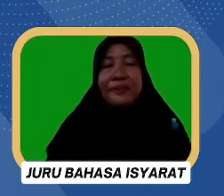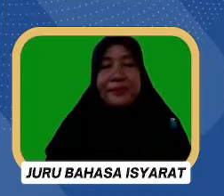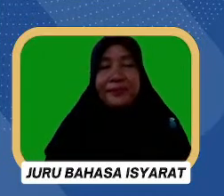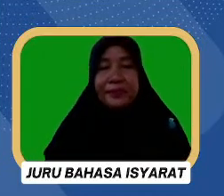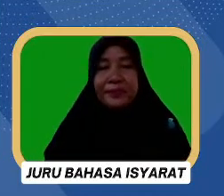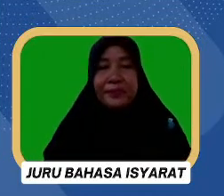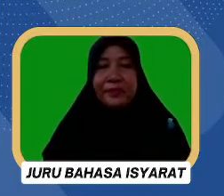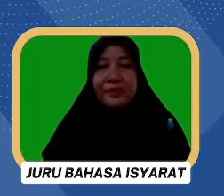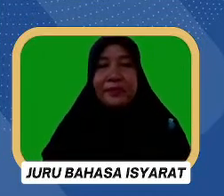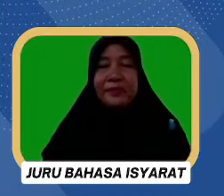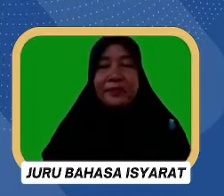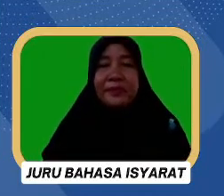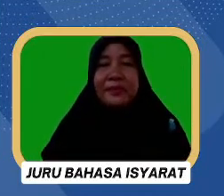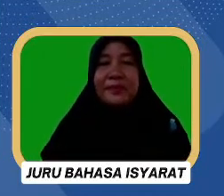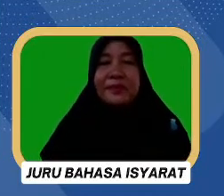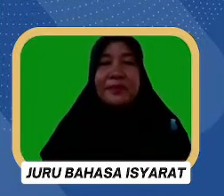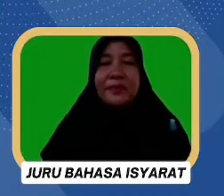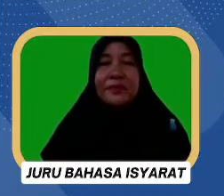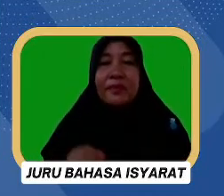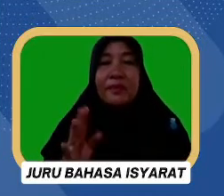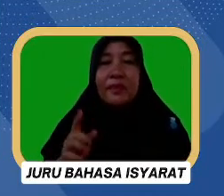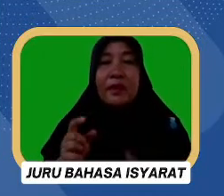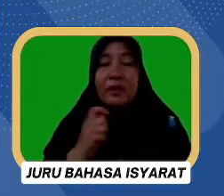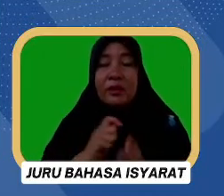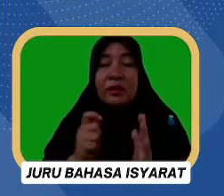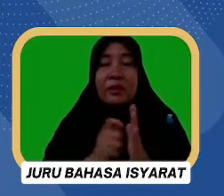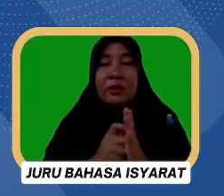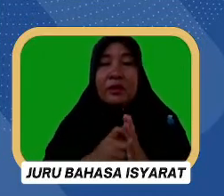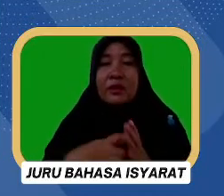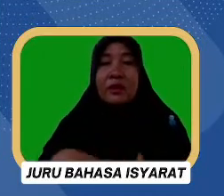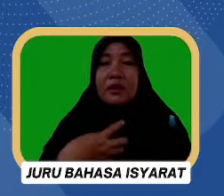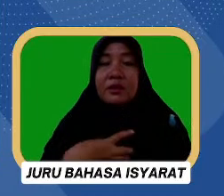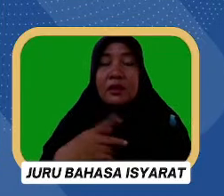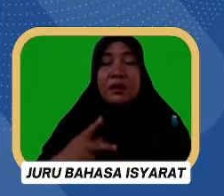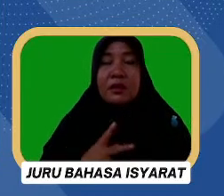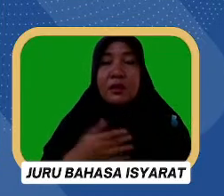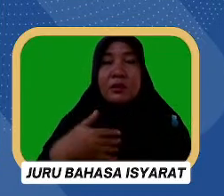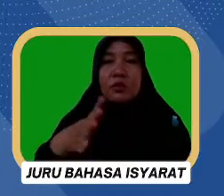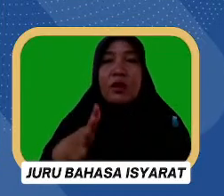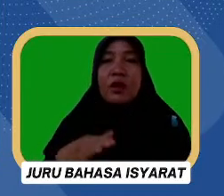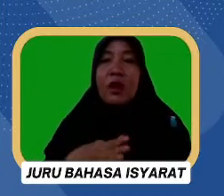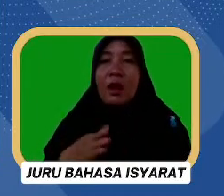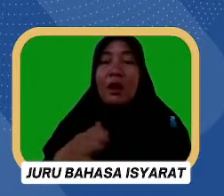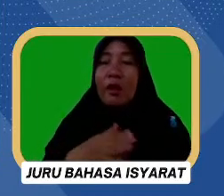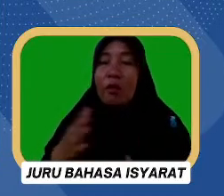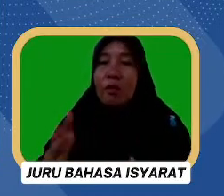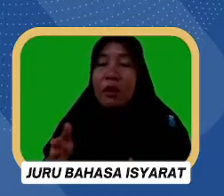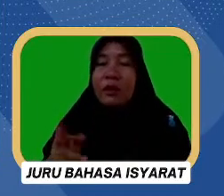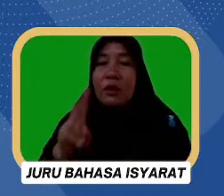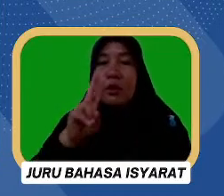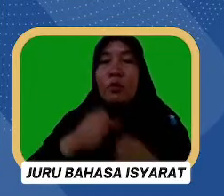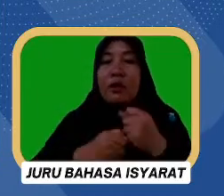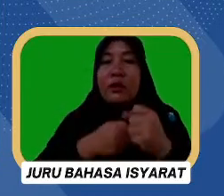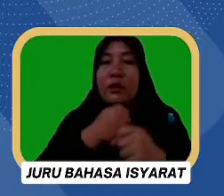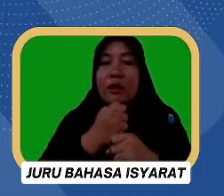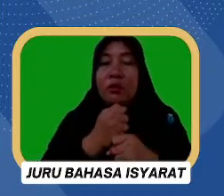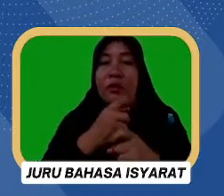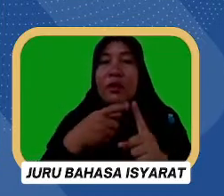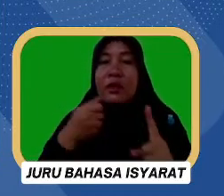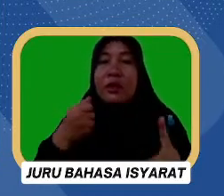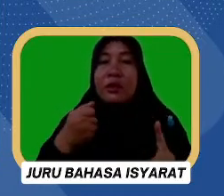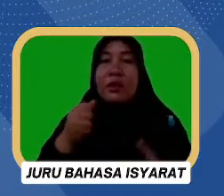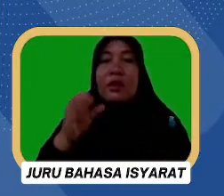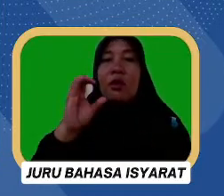terasa, kita sudah hampir kurang lebih 2 tahun yang melewati masa-masa pandemi COVID-19 ini. Dan alhamdulillah juga kita